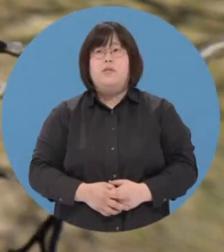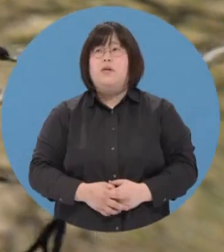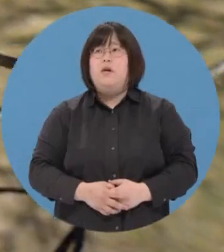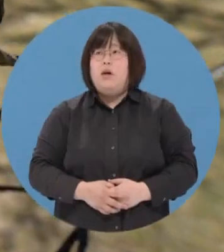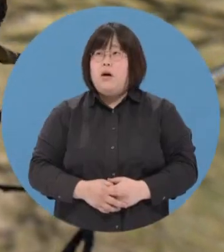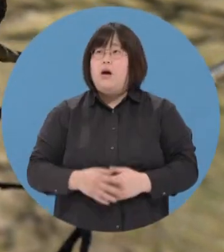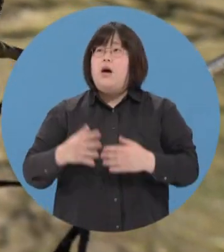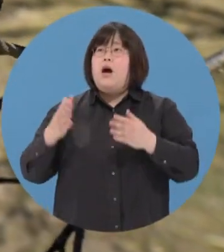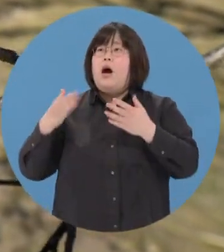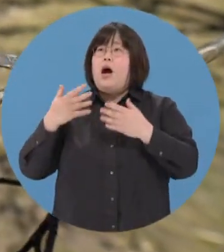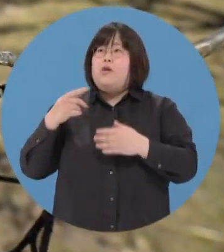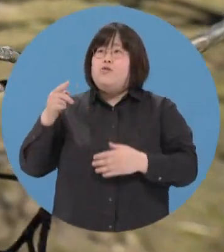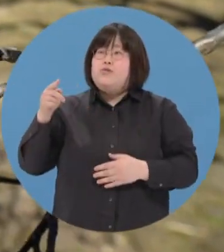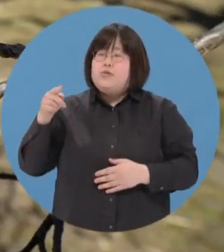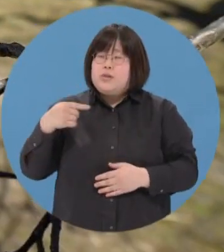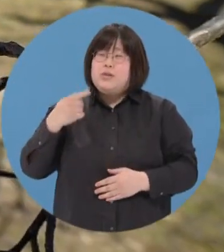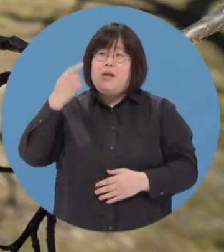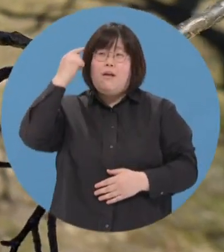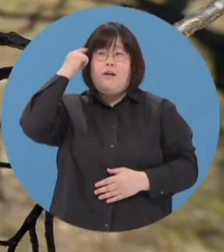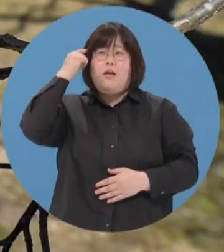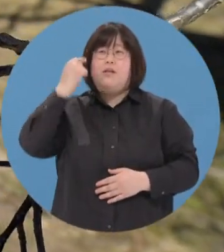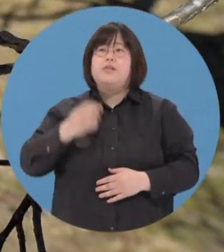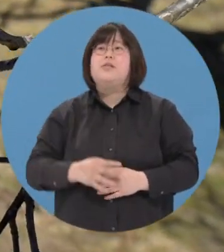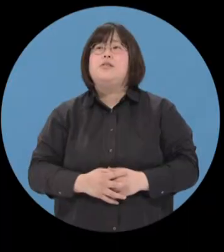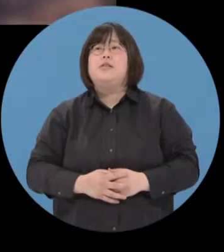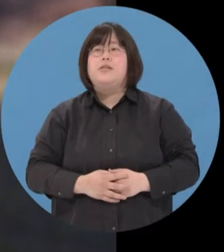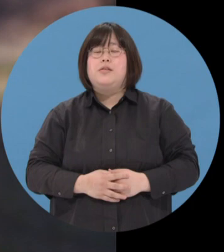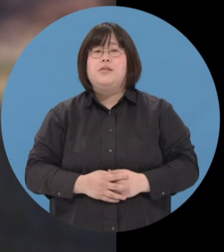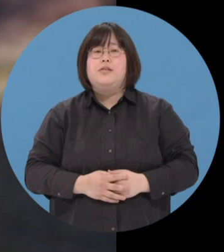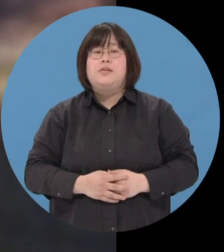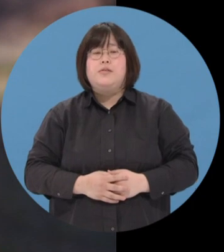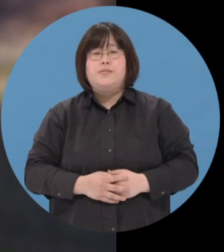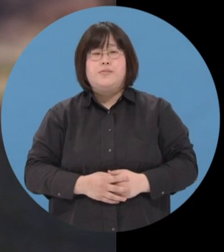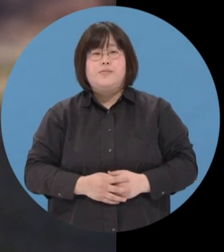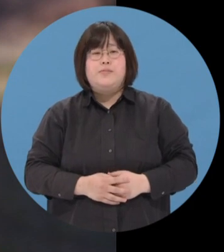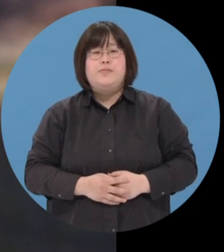今年もこの季節がやってきたな。